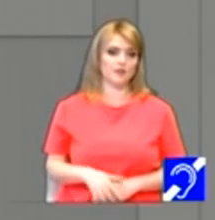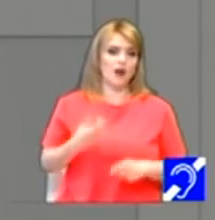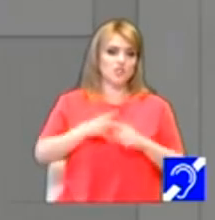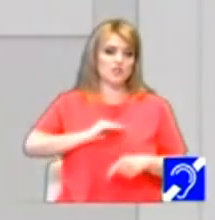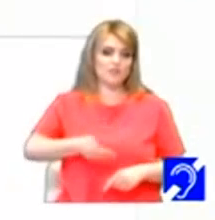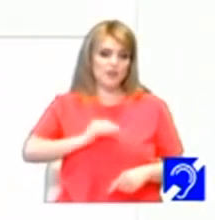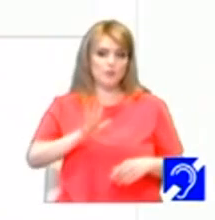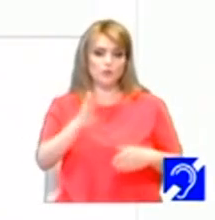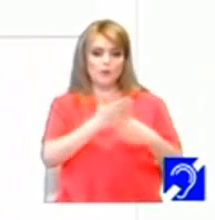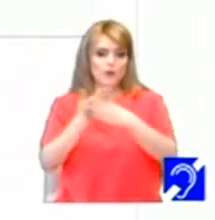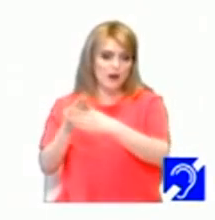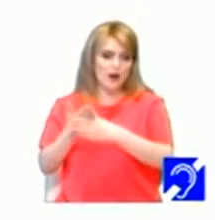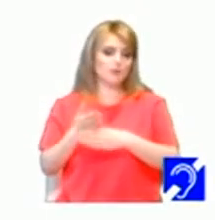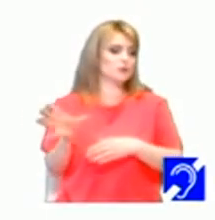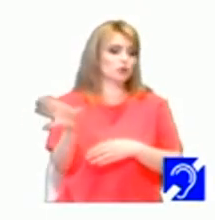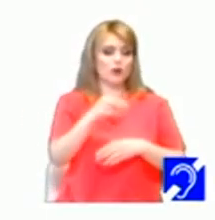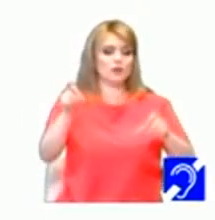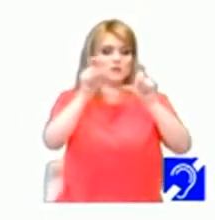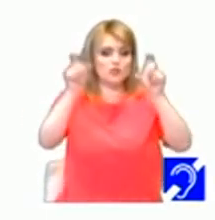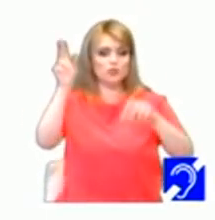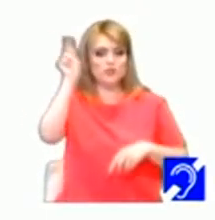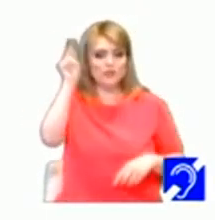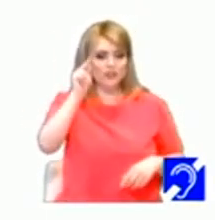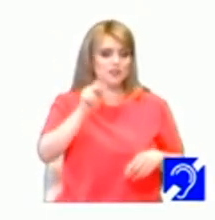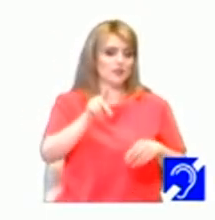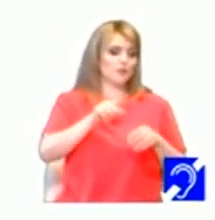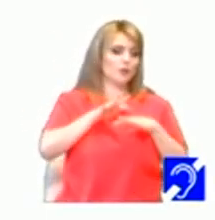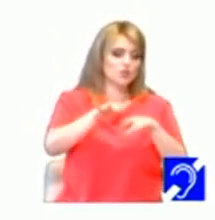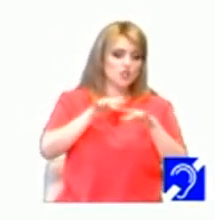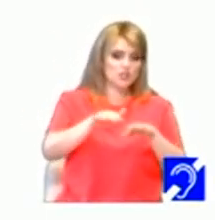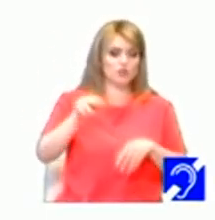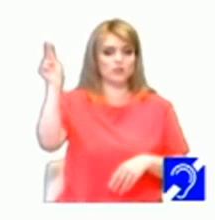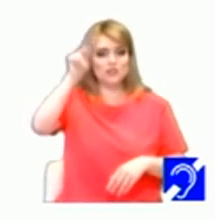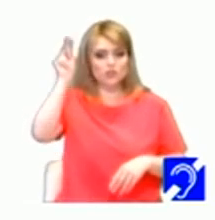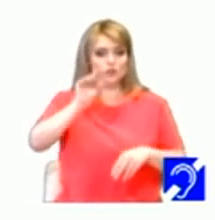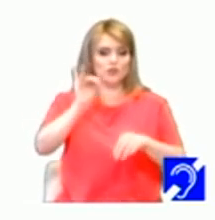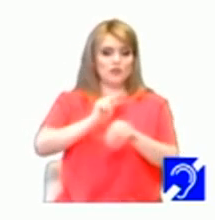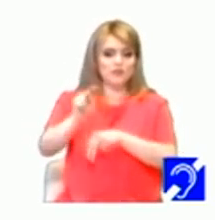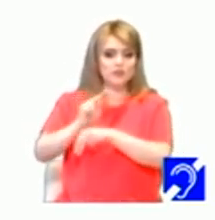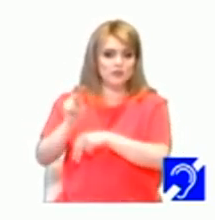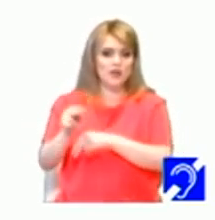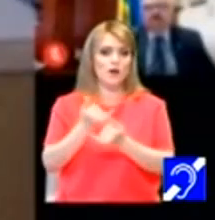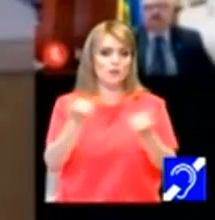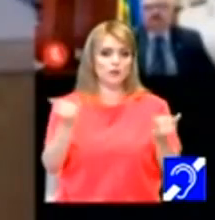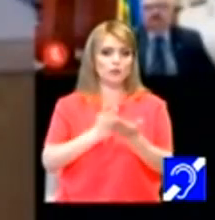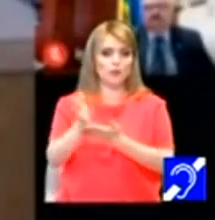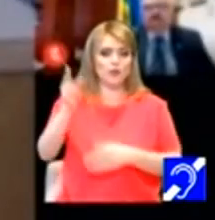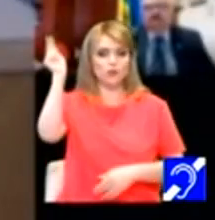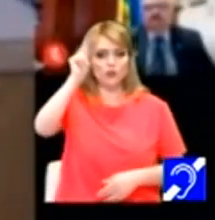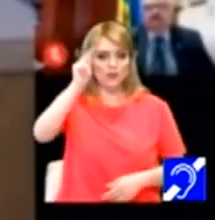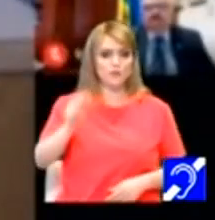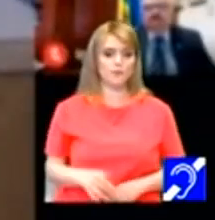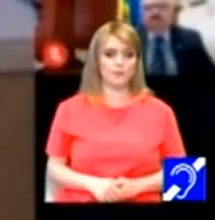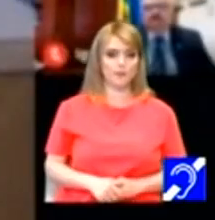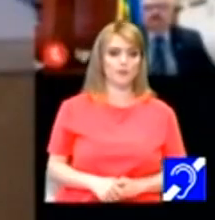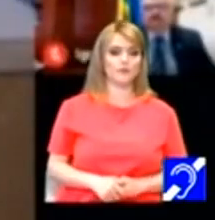integrarea reprezentanților instituțiilor de învățământ în procesul de instruire și utilizare a suitei de aplicații Google pentru educație. Pentru